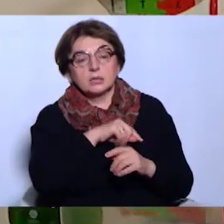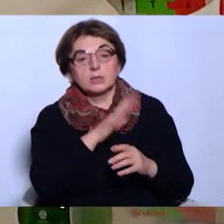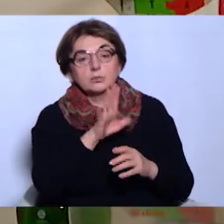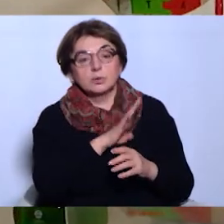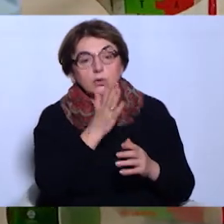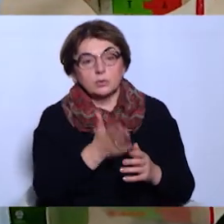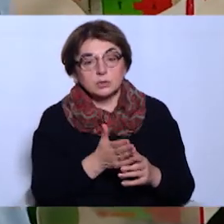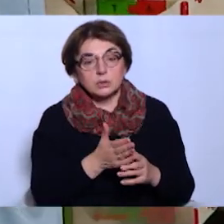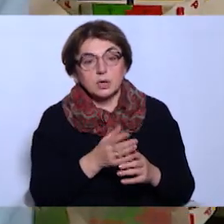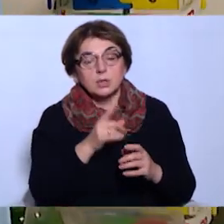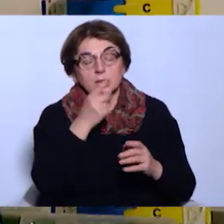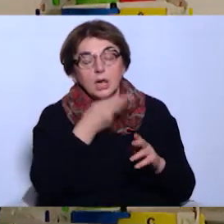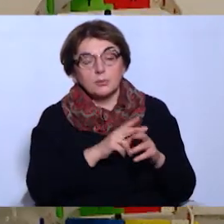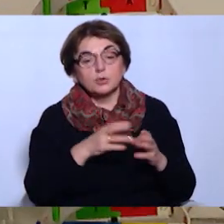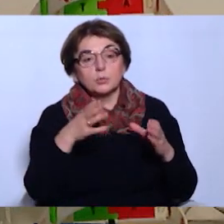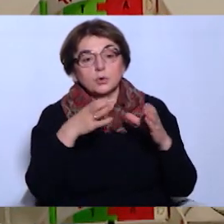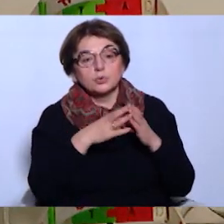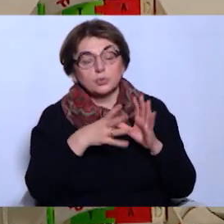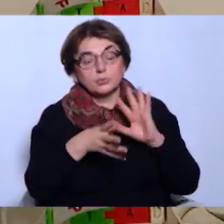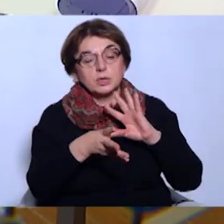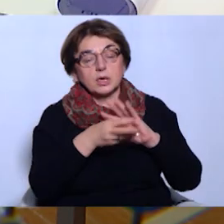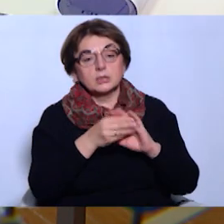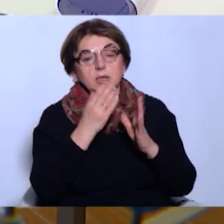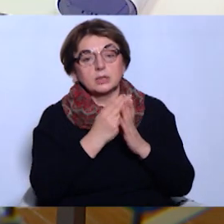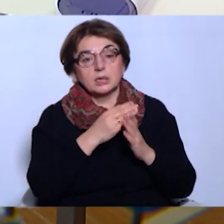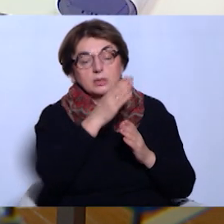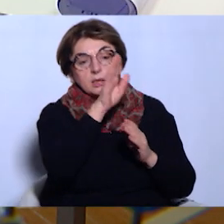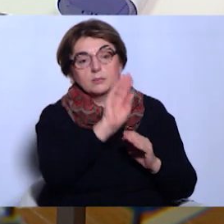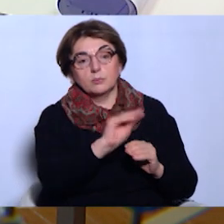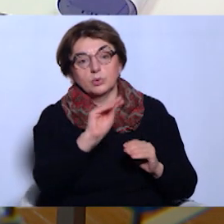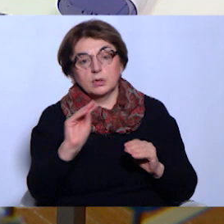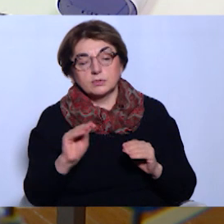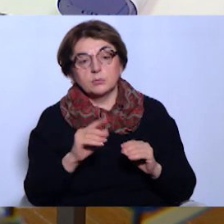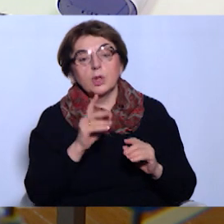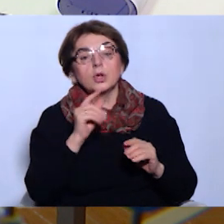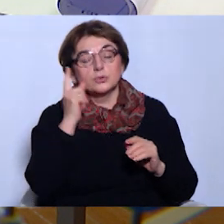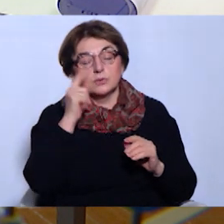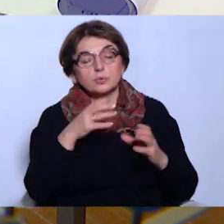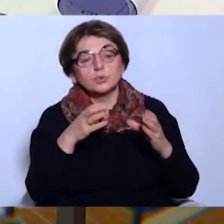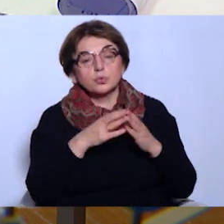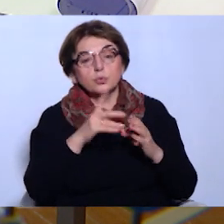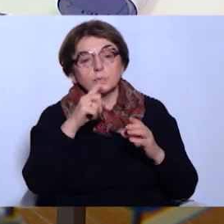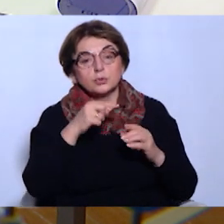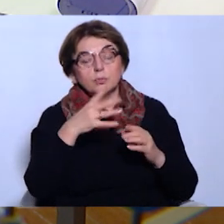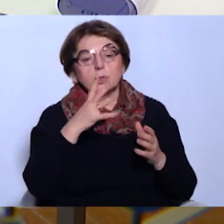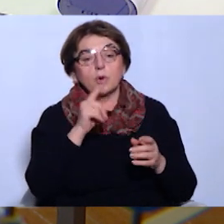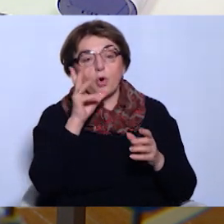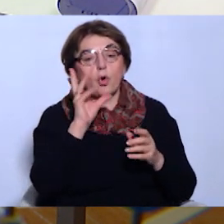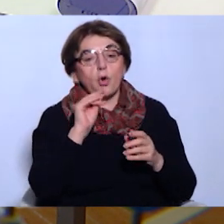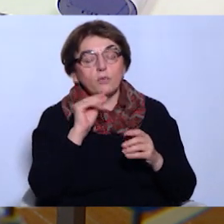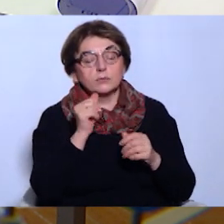უნდა გააჩნდეთ. და ისინი ჯგუფში არიან მოთავსებული, პირველ ჯგუფში და ჯგუფის ნომერი ყოველთვის ემთხვევა